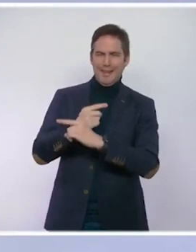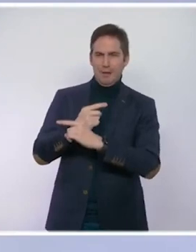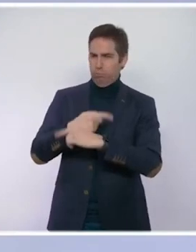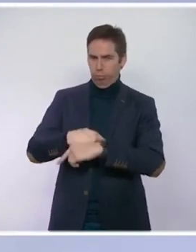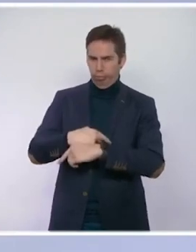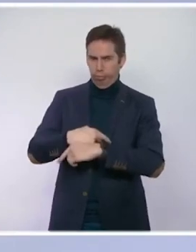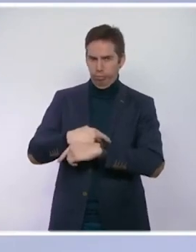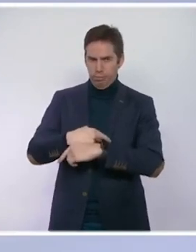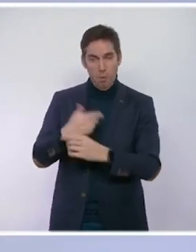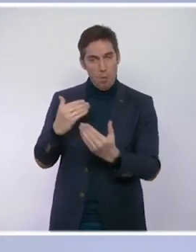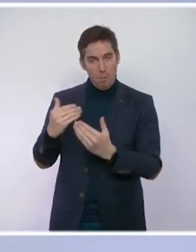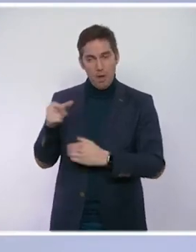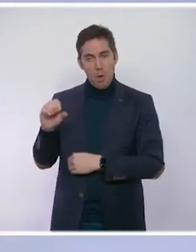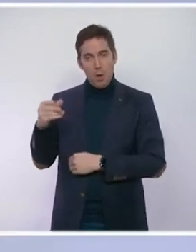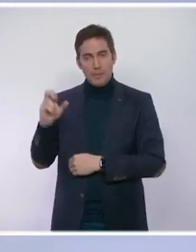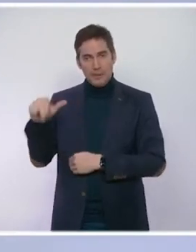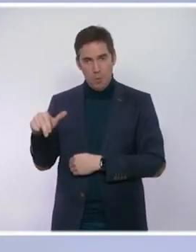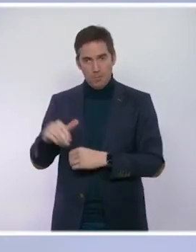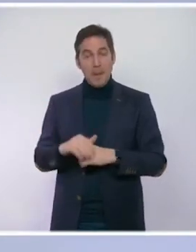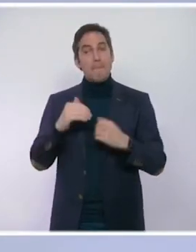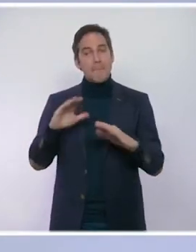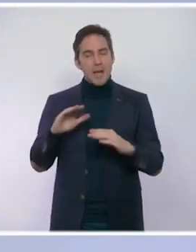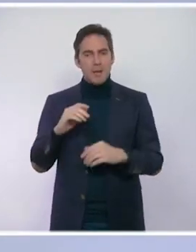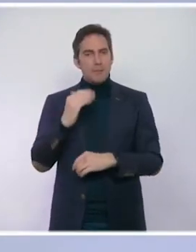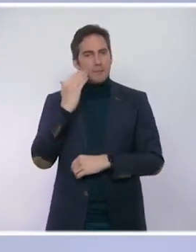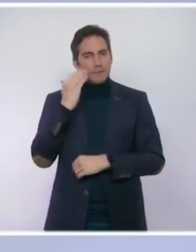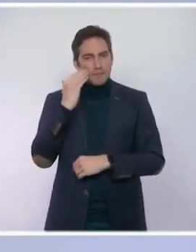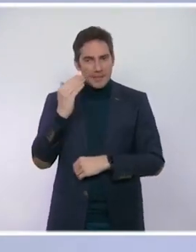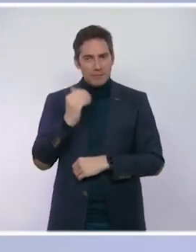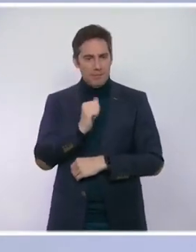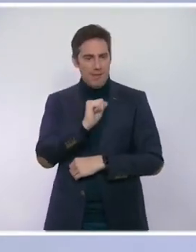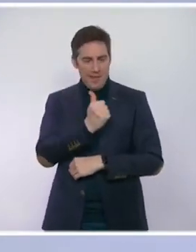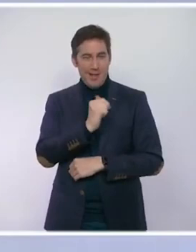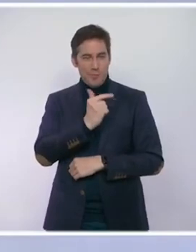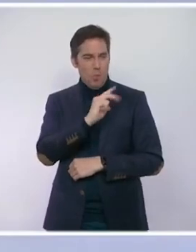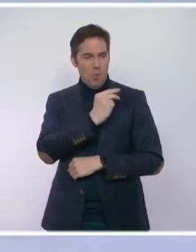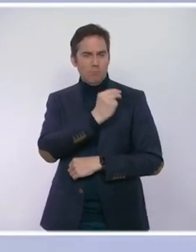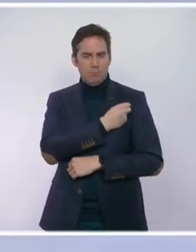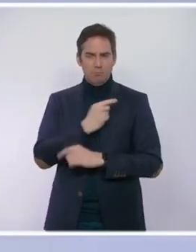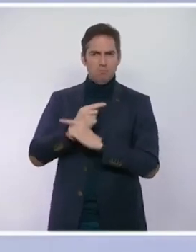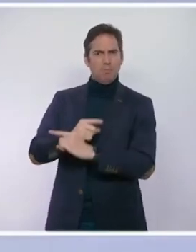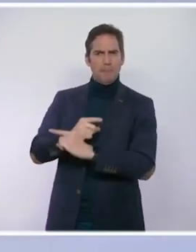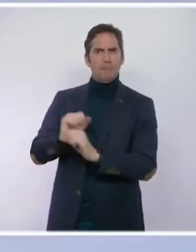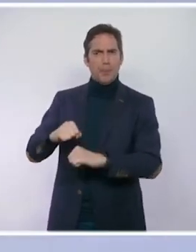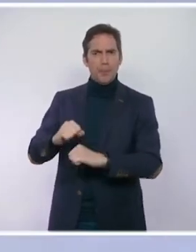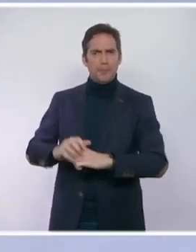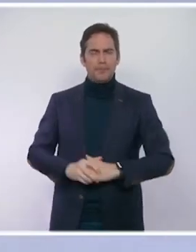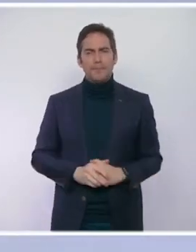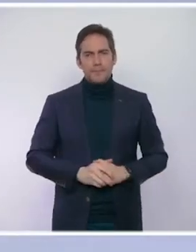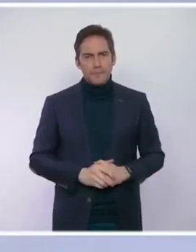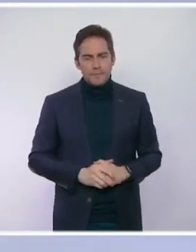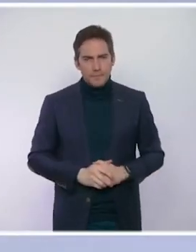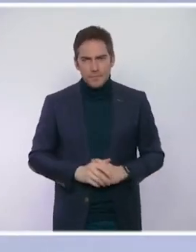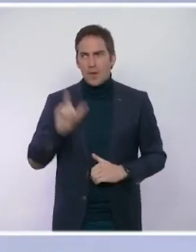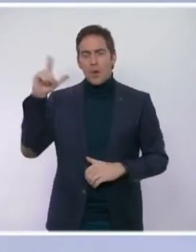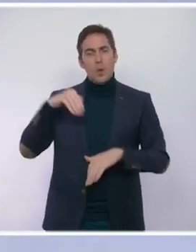Omicron. Néanmoins, on retrouverait un niveau de protection satisfaisant avec une dose de rappel. Alors, et le Conseil